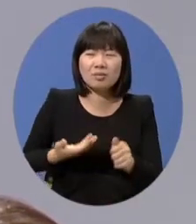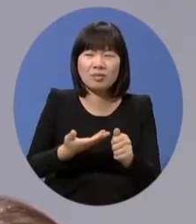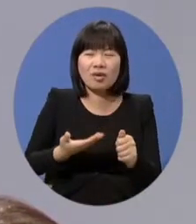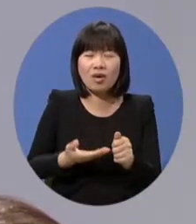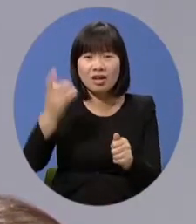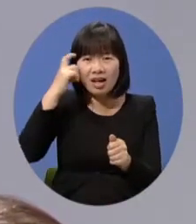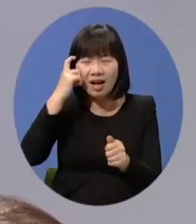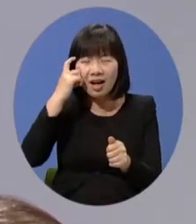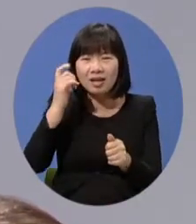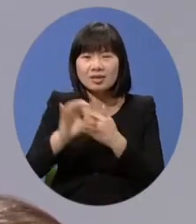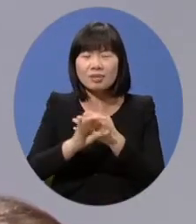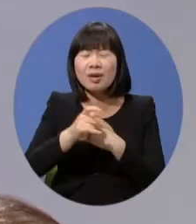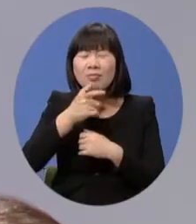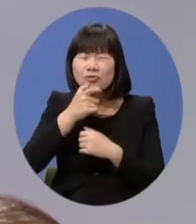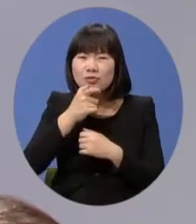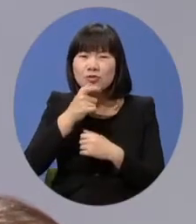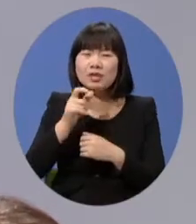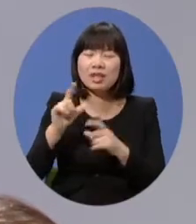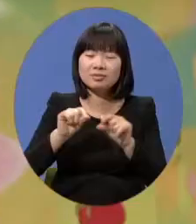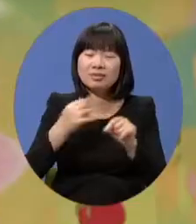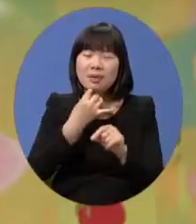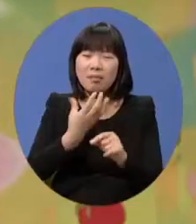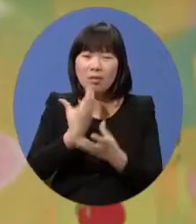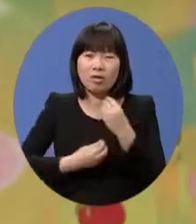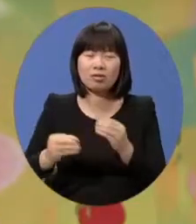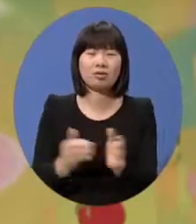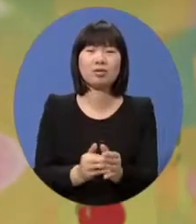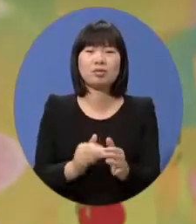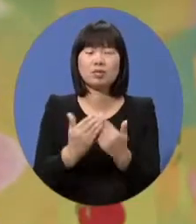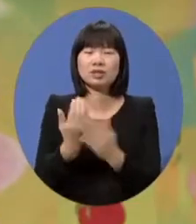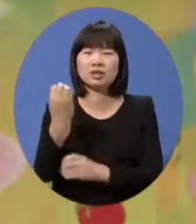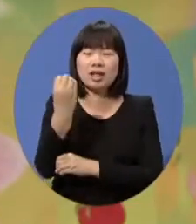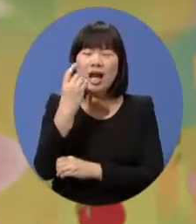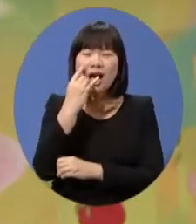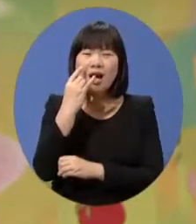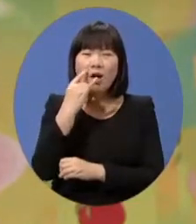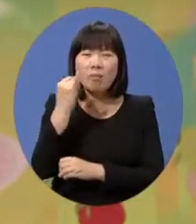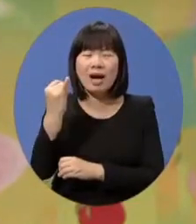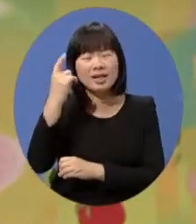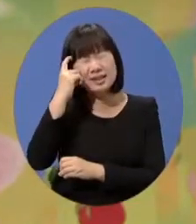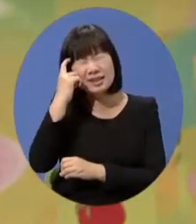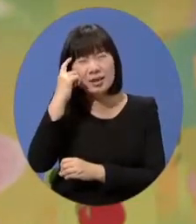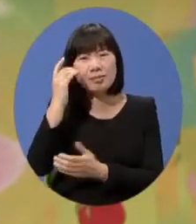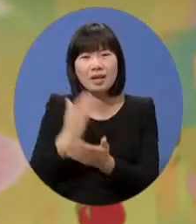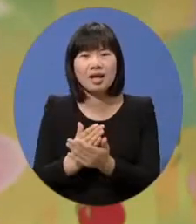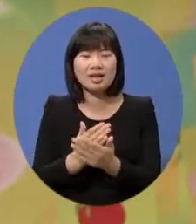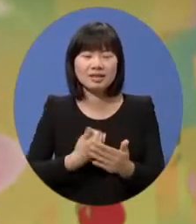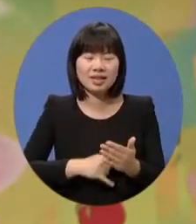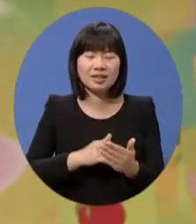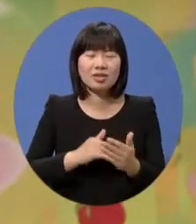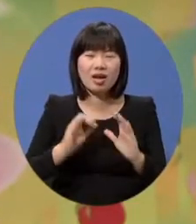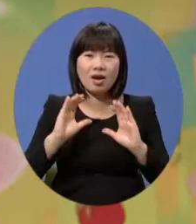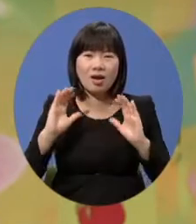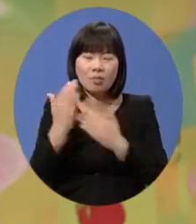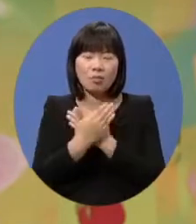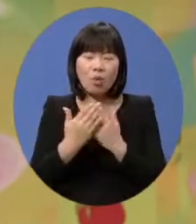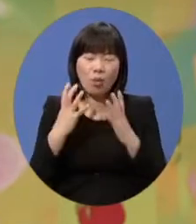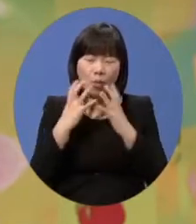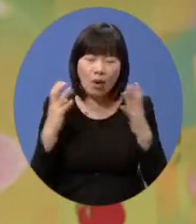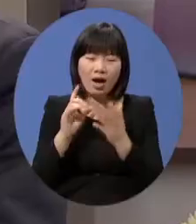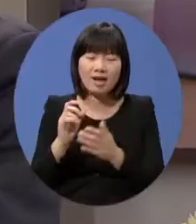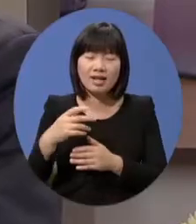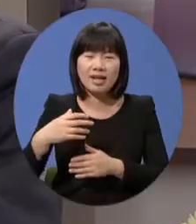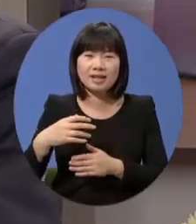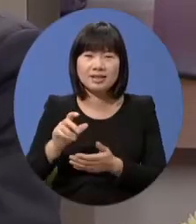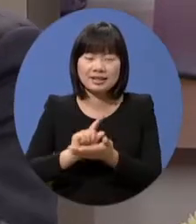자꾸 액체 음식만 먹게 되는 거죠. 오케이. 모든 기준은 엄마의 상식이 아니라 아이의 체중에 맞춰야 되겠네요. 대개는 그렇습니다. 네, 식습관이 잘 되어